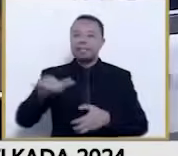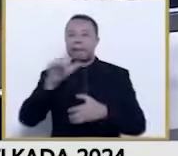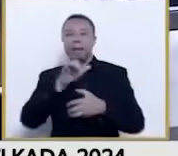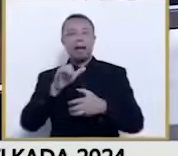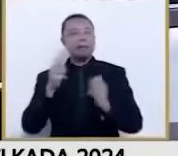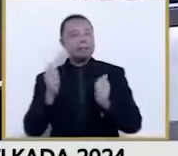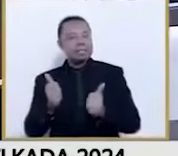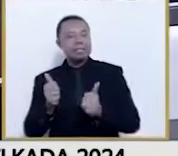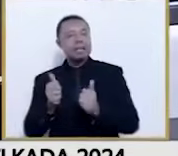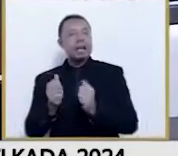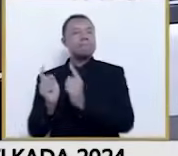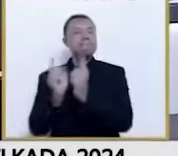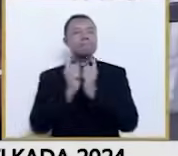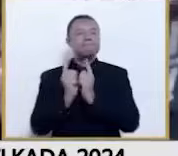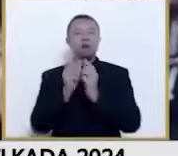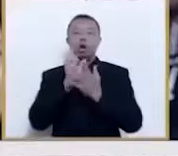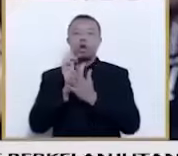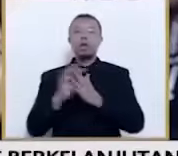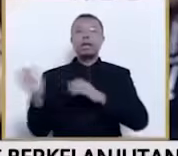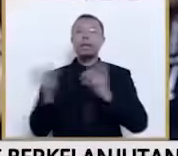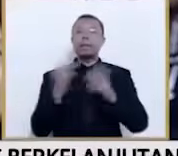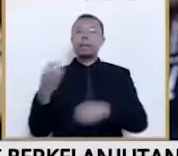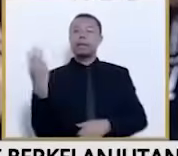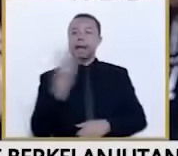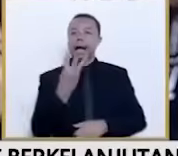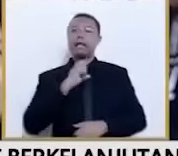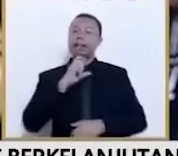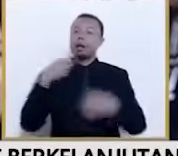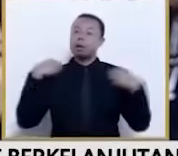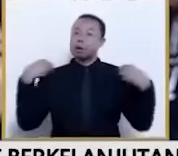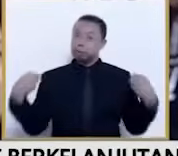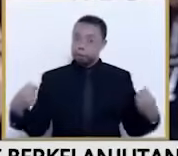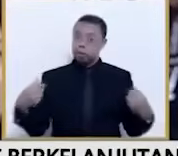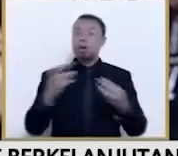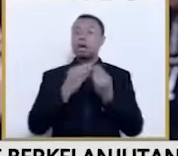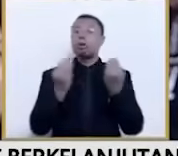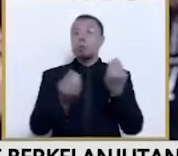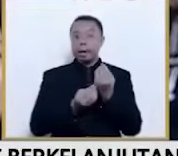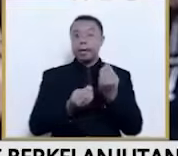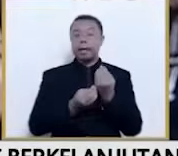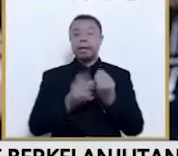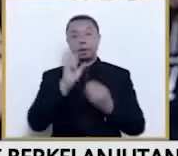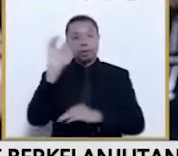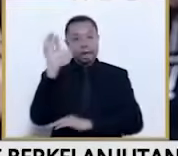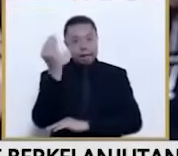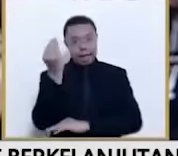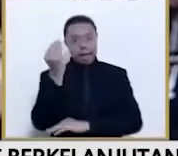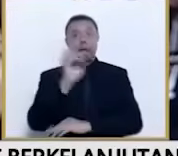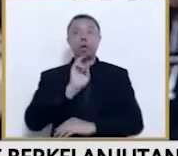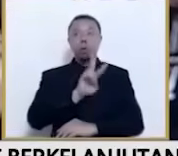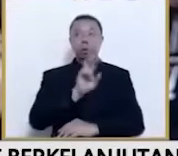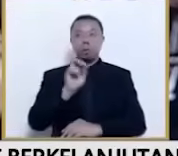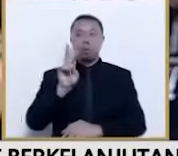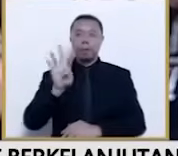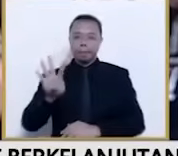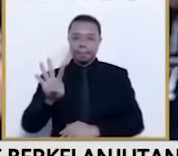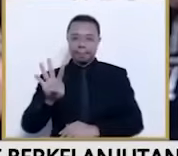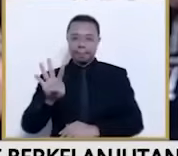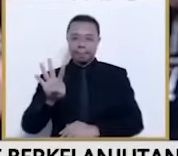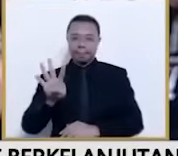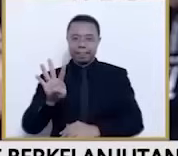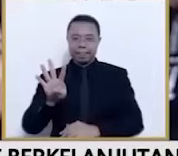bersilaturahmi pada debat ketiga pasangan calon gubernur dan wakil gubernur DKI Jakarta tahun